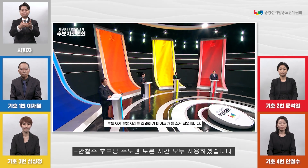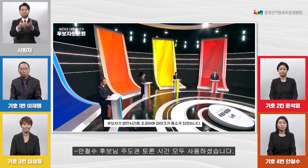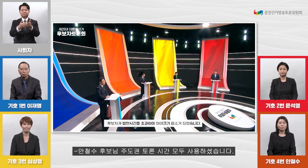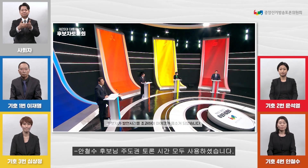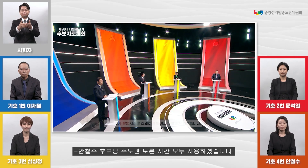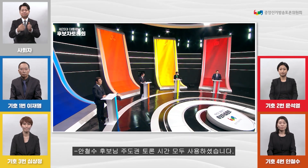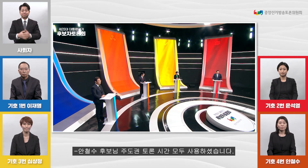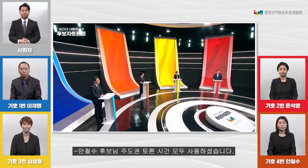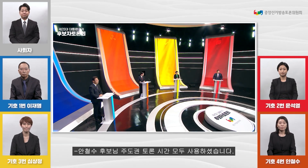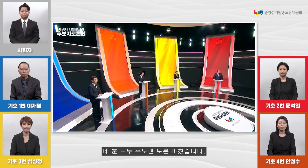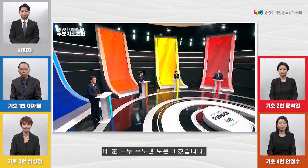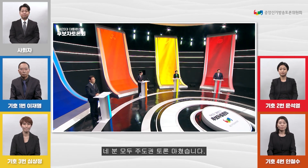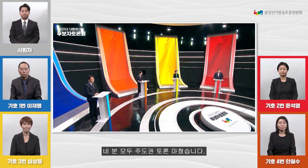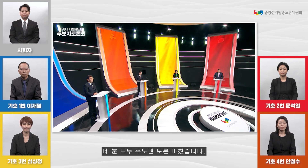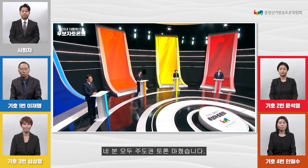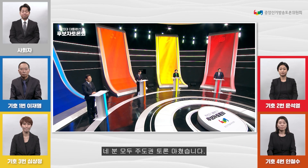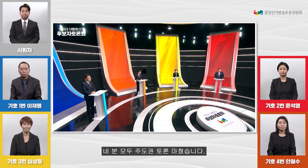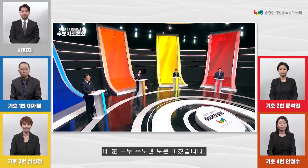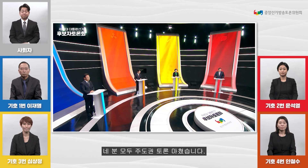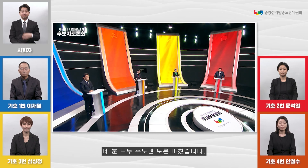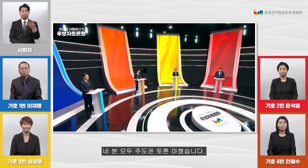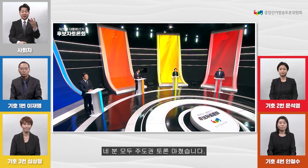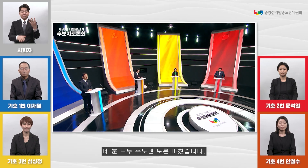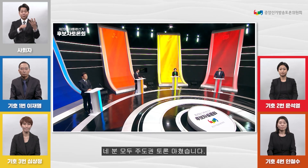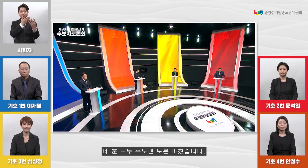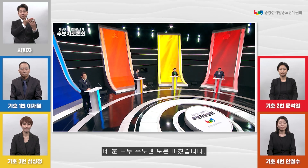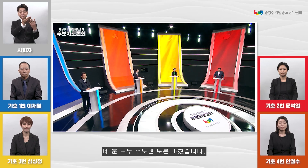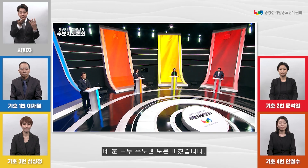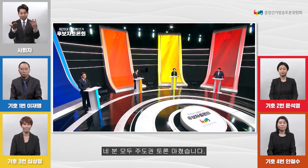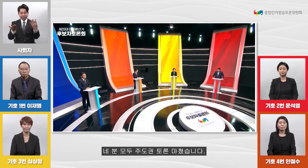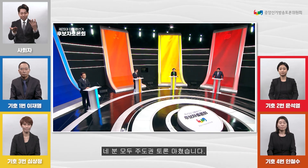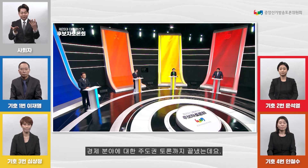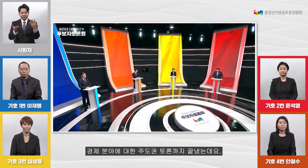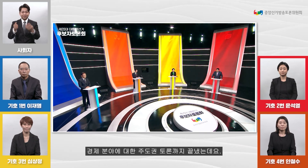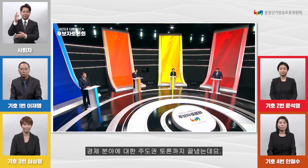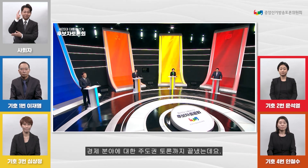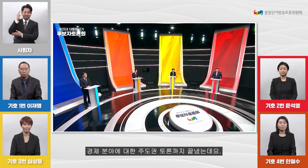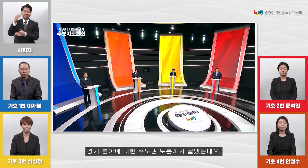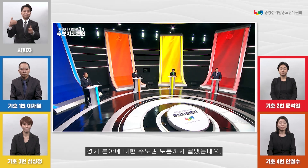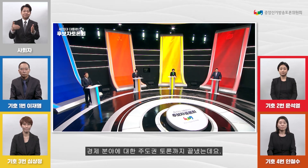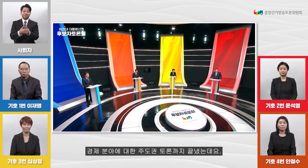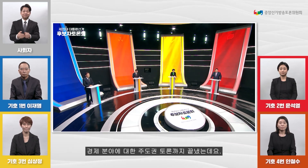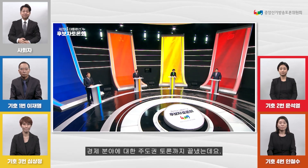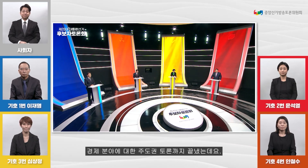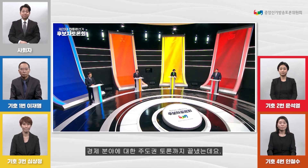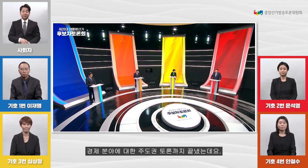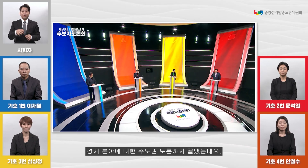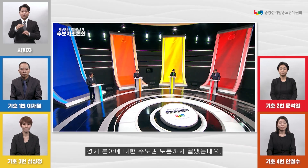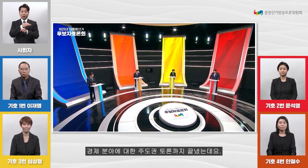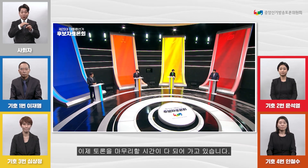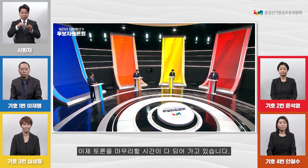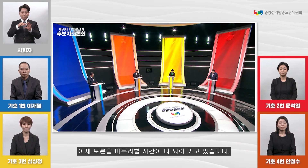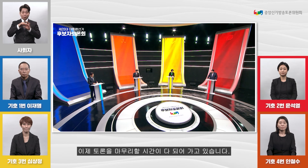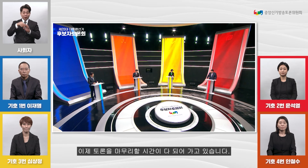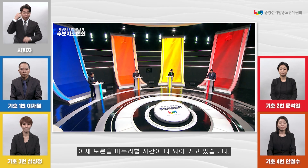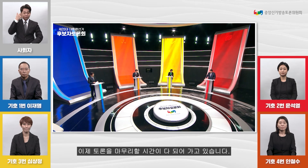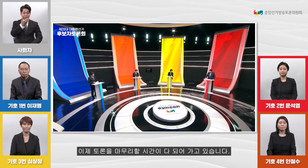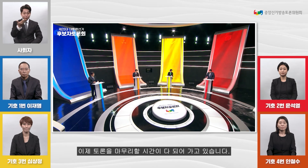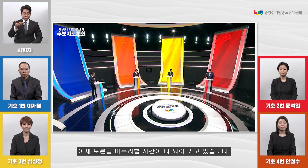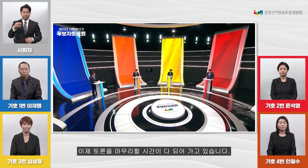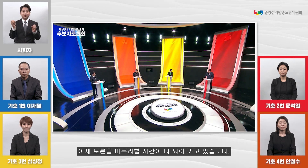사용하셨습니다. 네, 네 분 모두 주도권 토론 마쳤습니다. 이제 경제 분야에 대한 주도권 토론까지 끝냈는데요. 이제